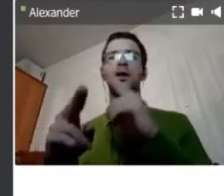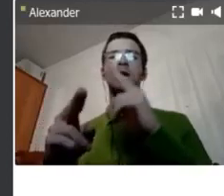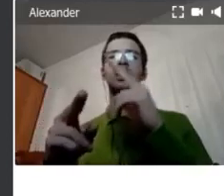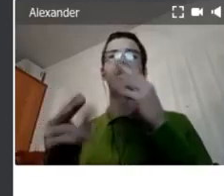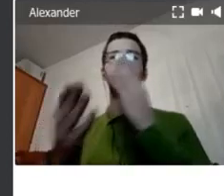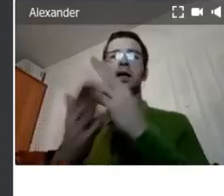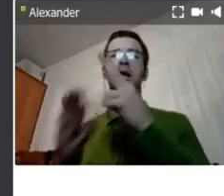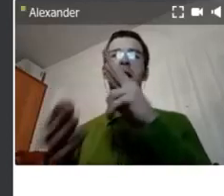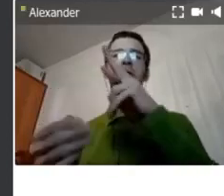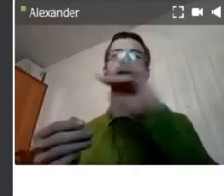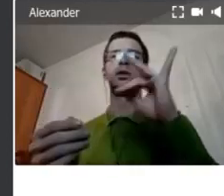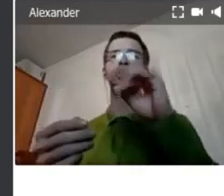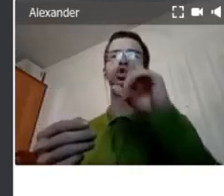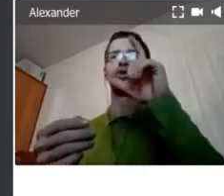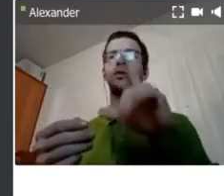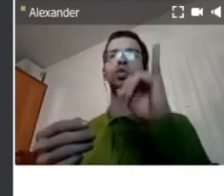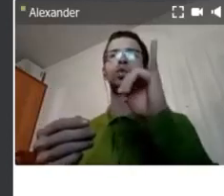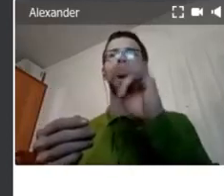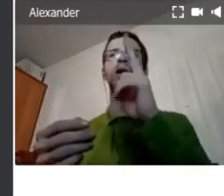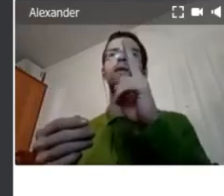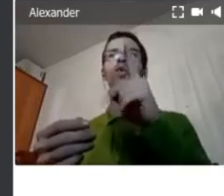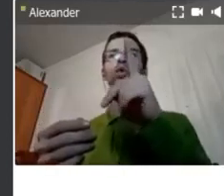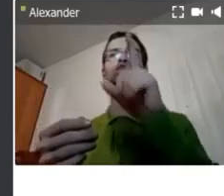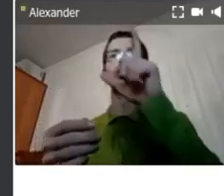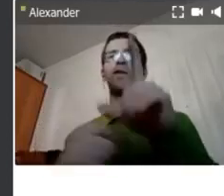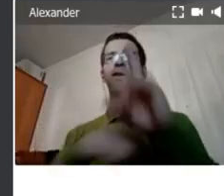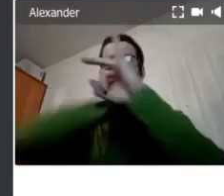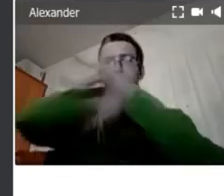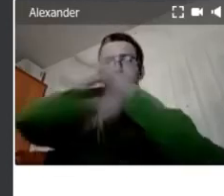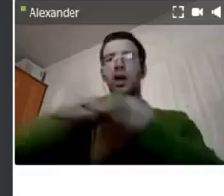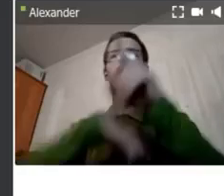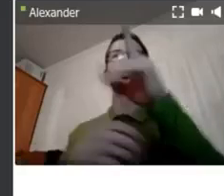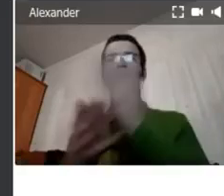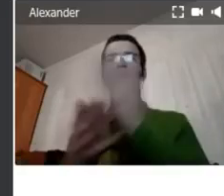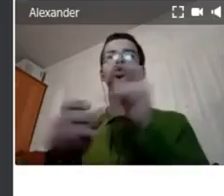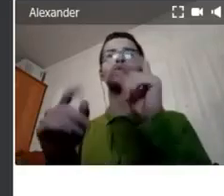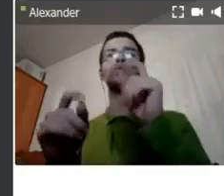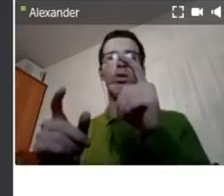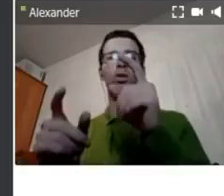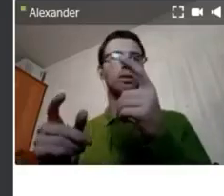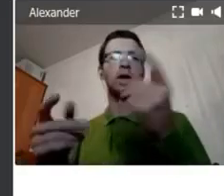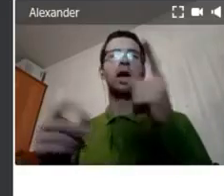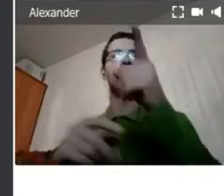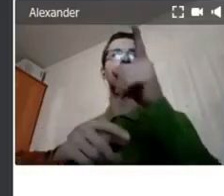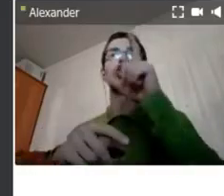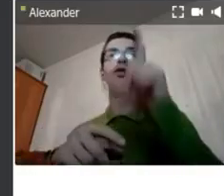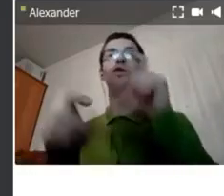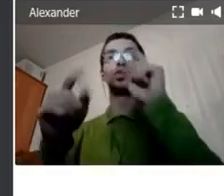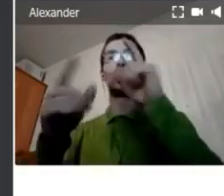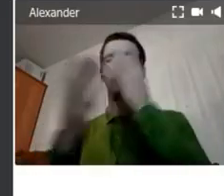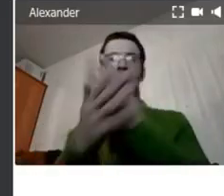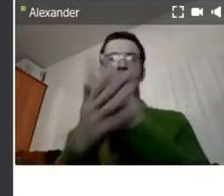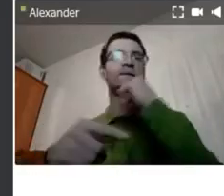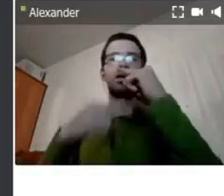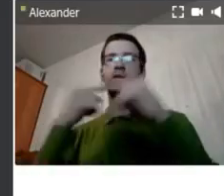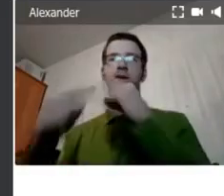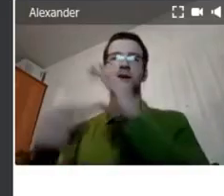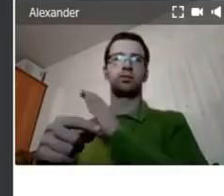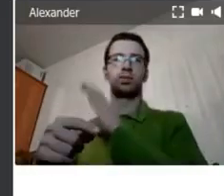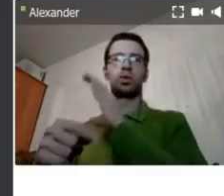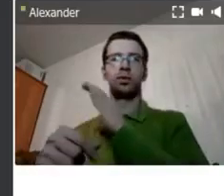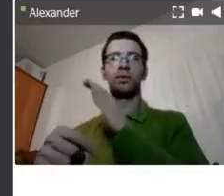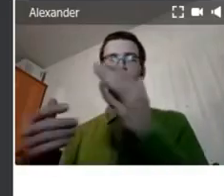безопасности. Золото – это синоним богатства. Золото – это синоним успеха. И мы работаем с